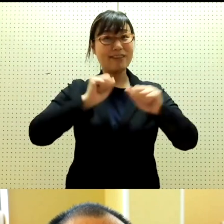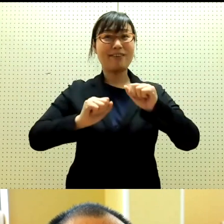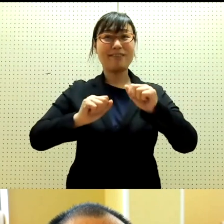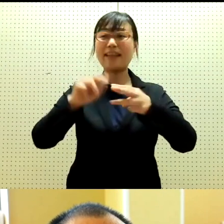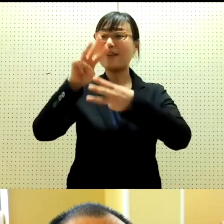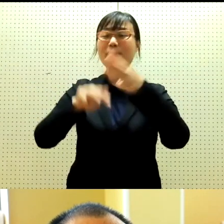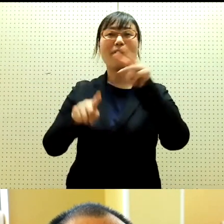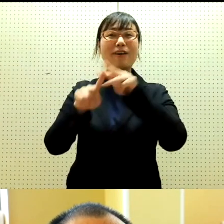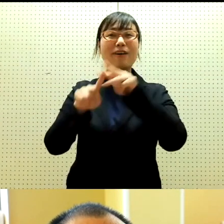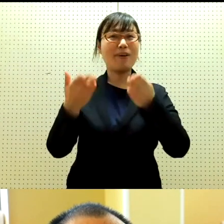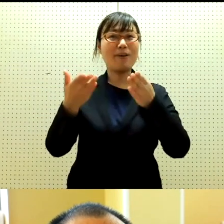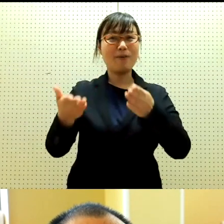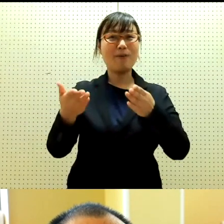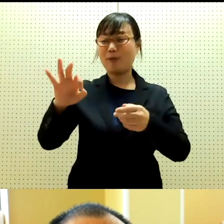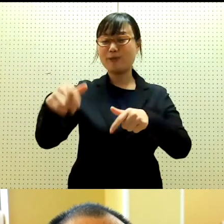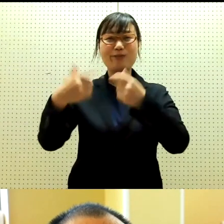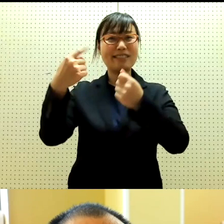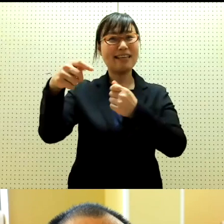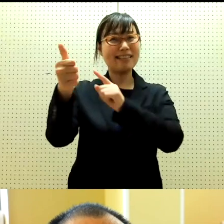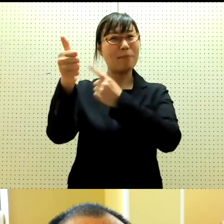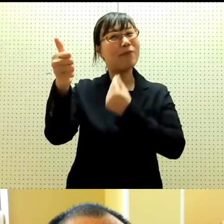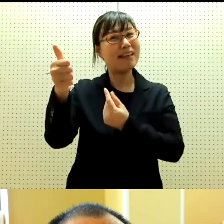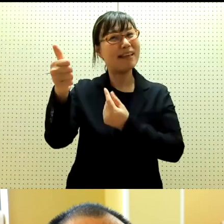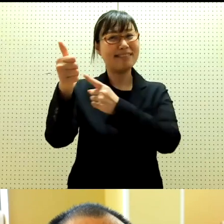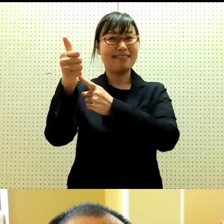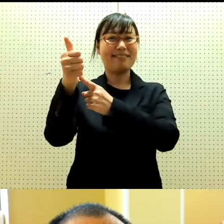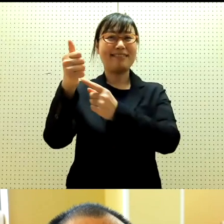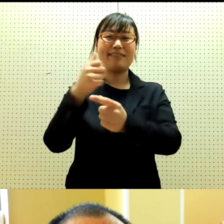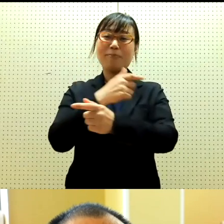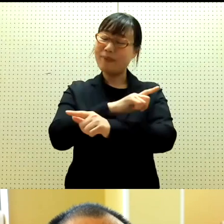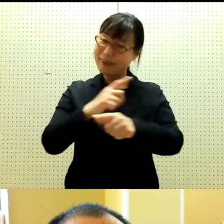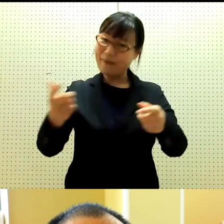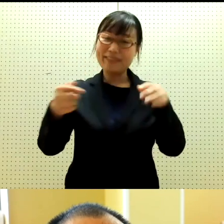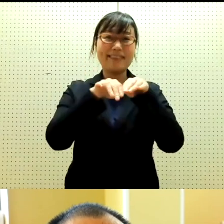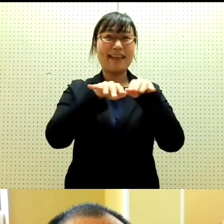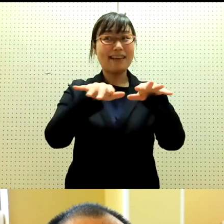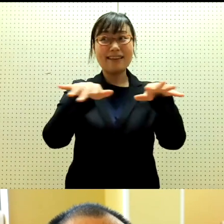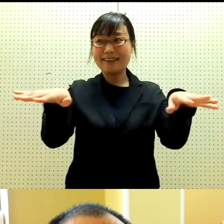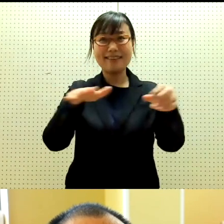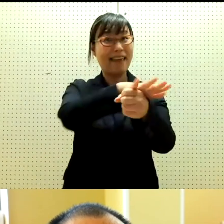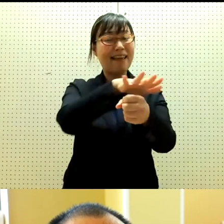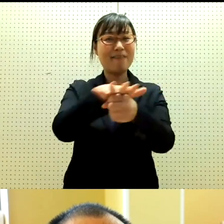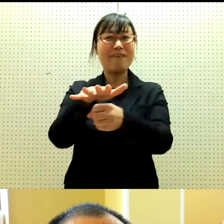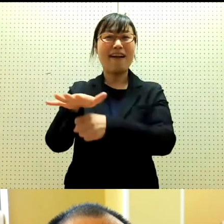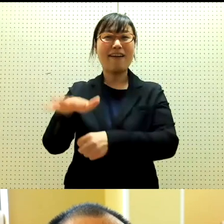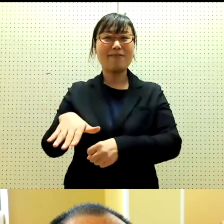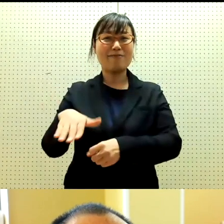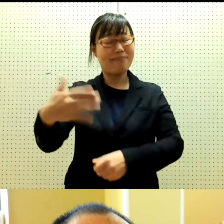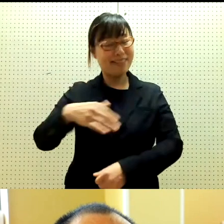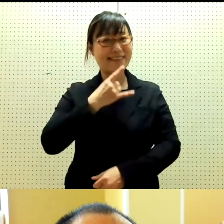やっていろんな意味で影響を与えてくれています。だからまだ期待できるなと思っています。その中